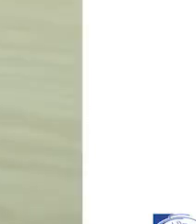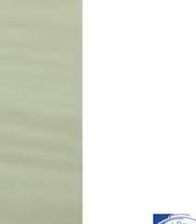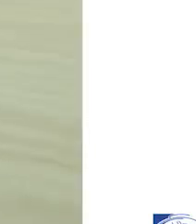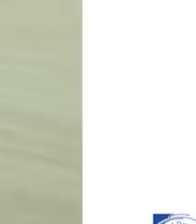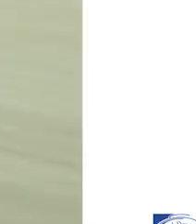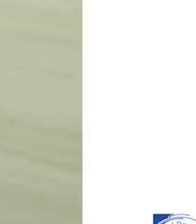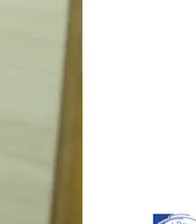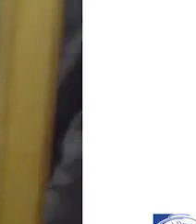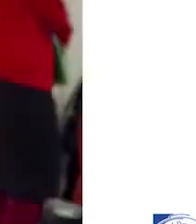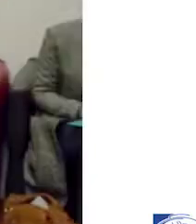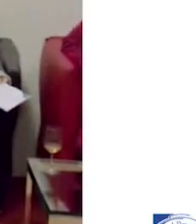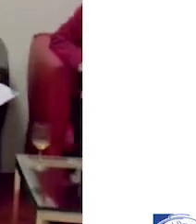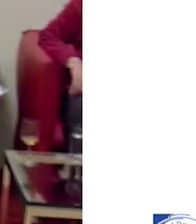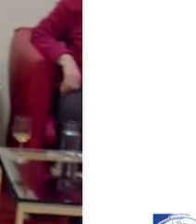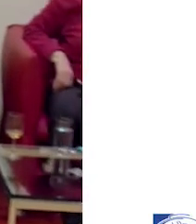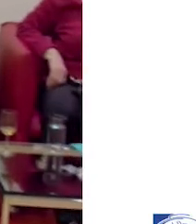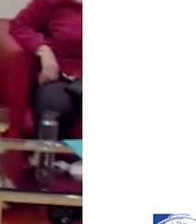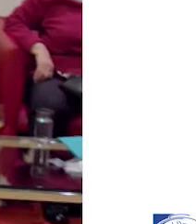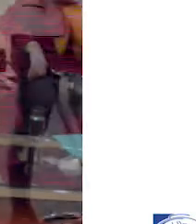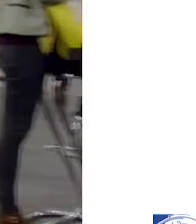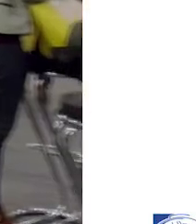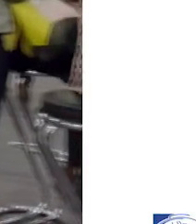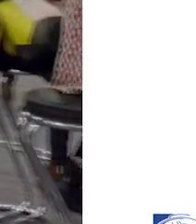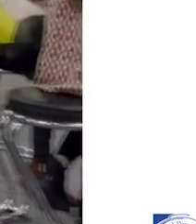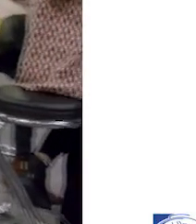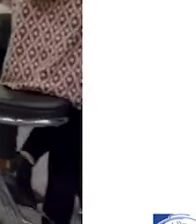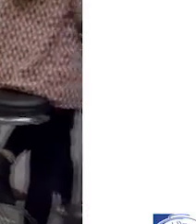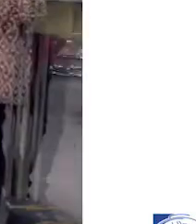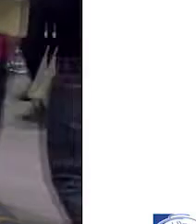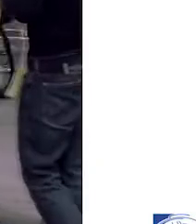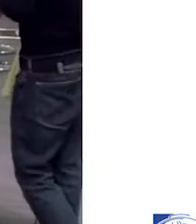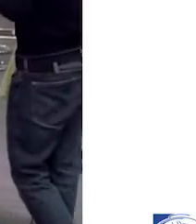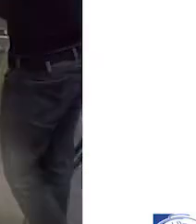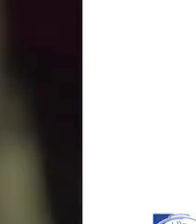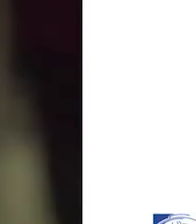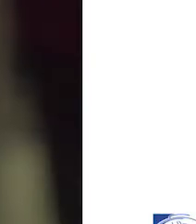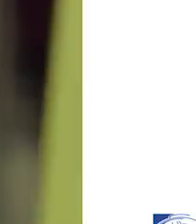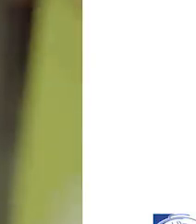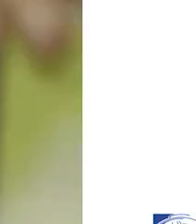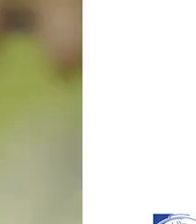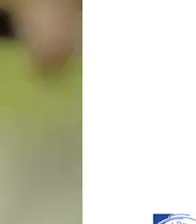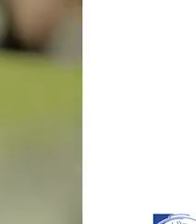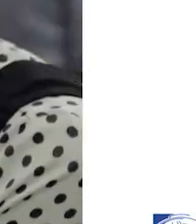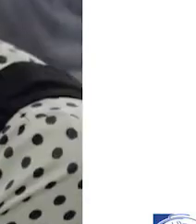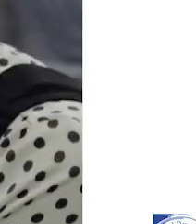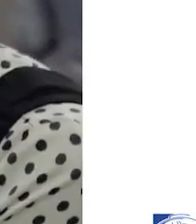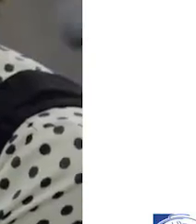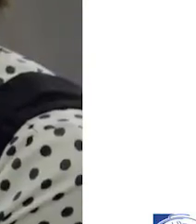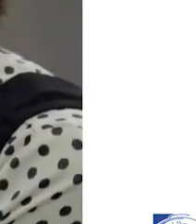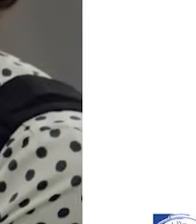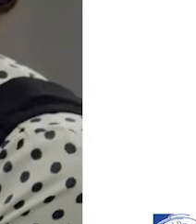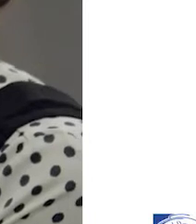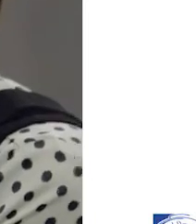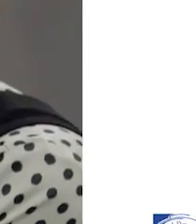projet. Pour être au top, elles ont été coachées par des membres des associations partenaires du plan Sexisme, pas notre genre. On